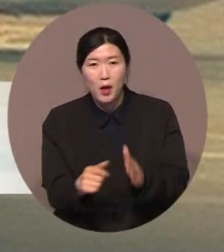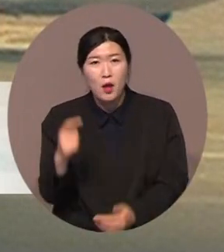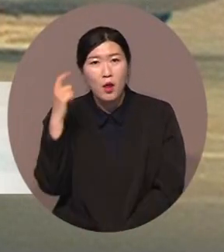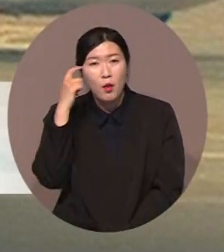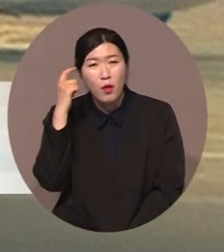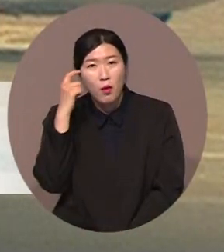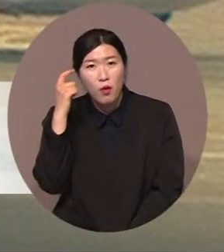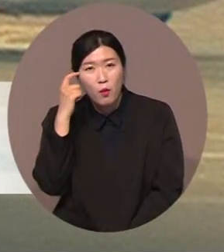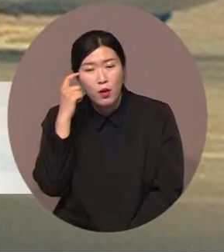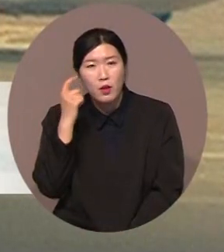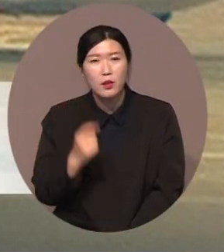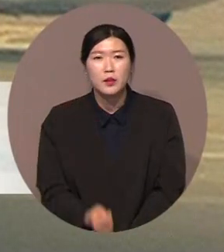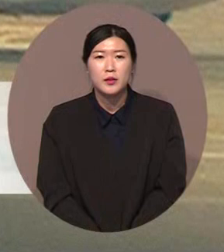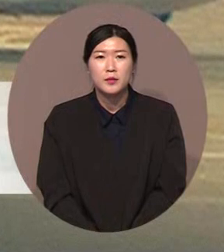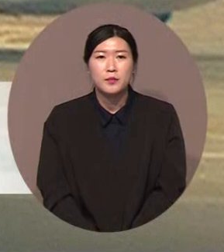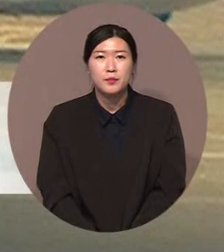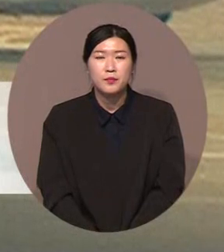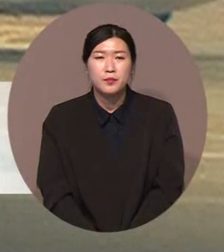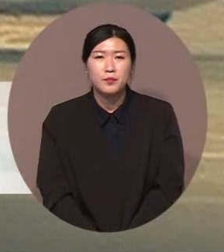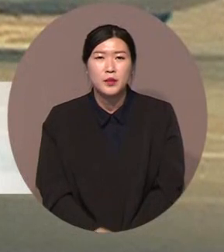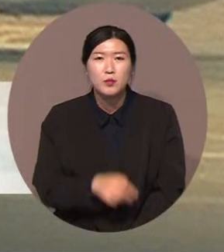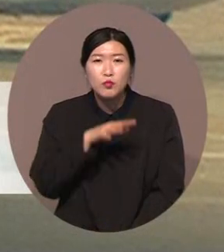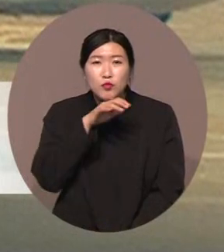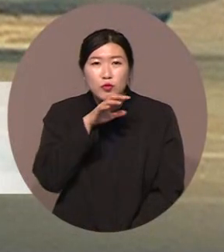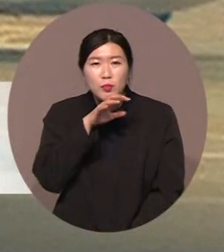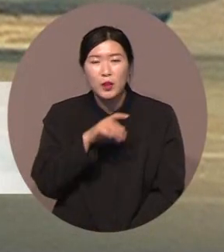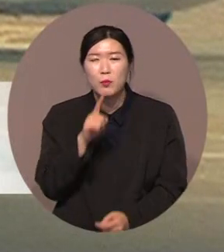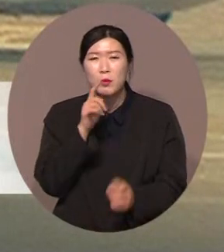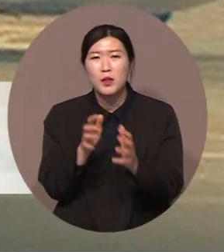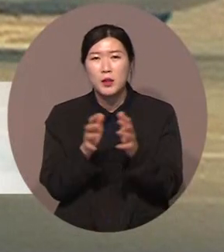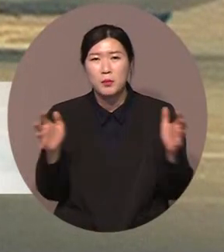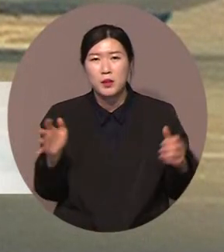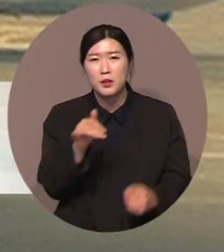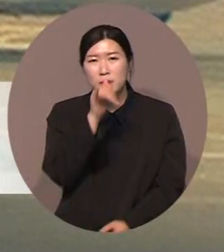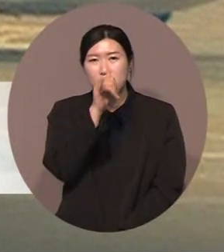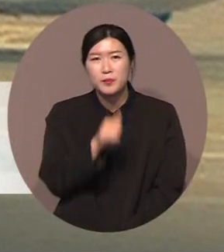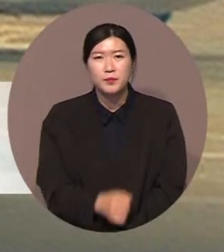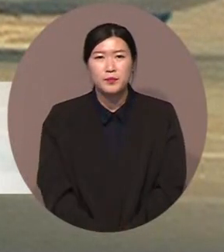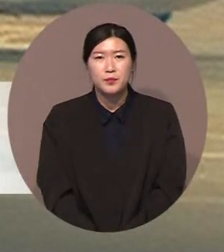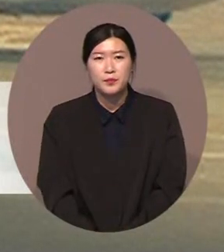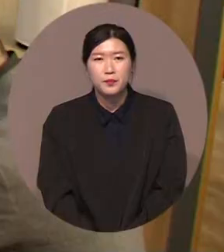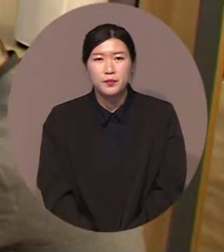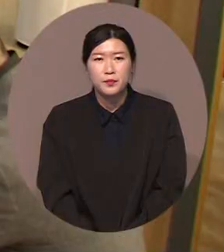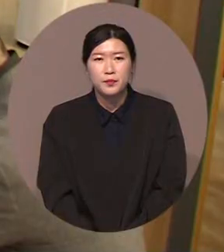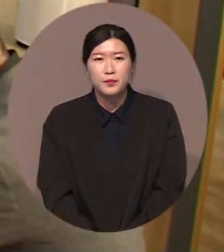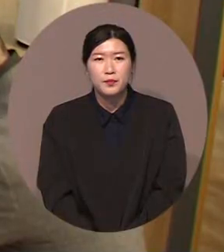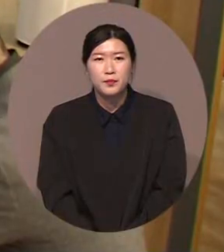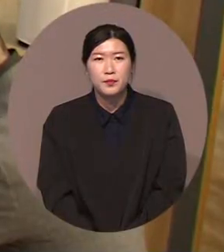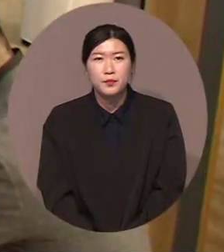유독 엄격한 잣대를 적용한 게 아니냐는 비판도 나오고 있습니다. 김태욱 기자입니다.